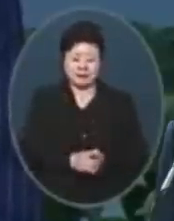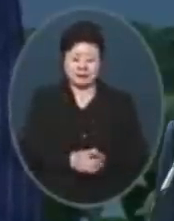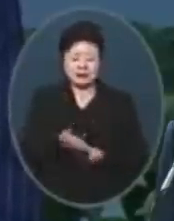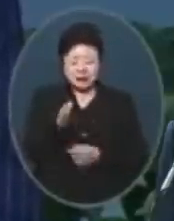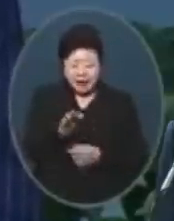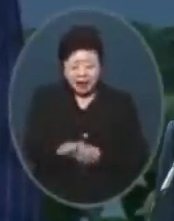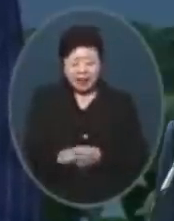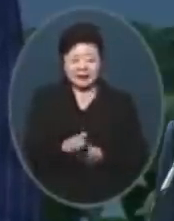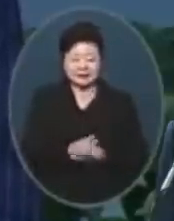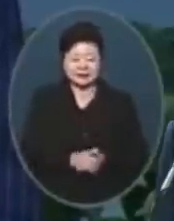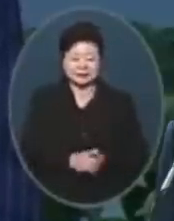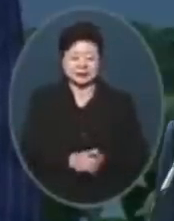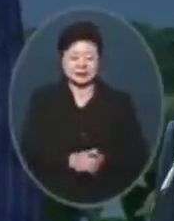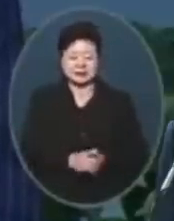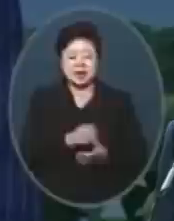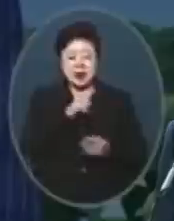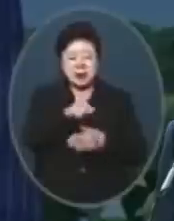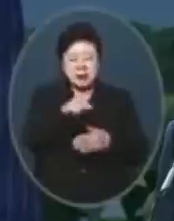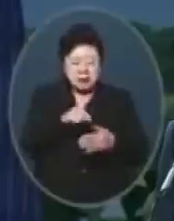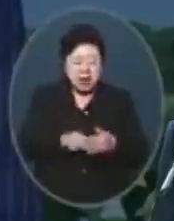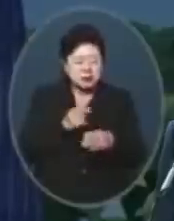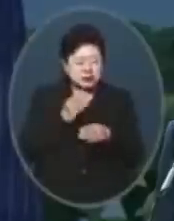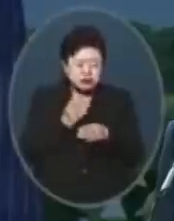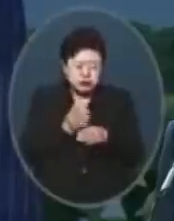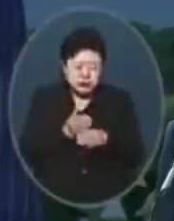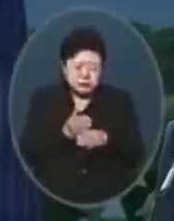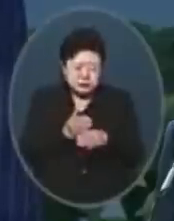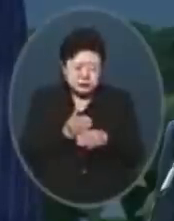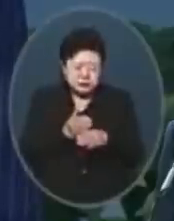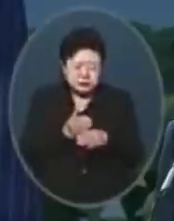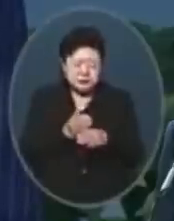그러나 마음 중심이